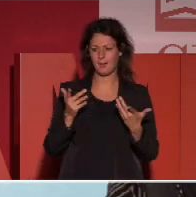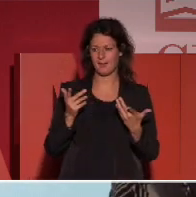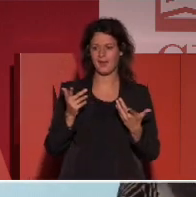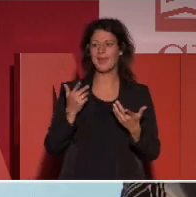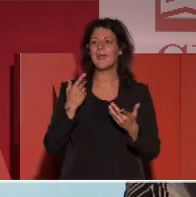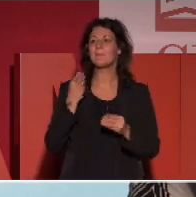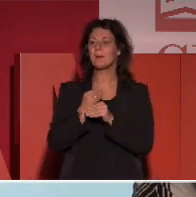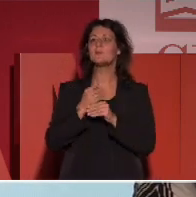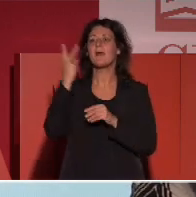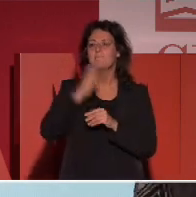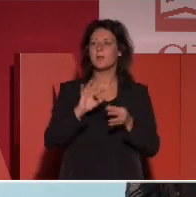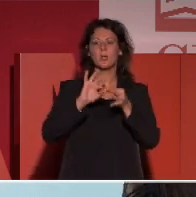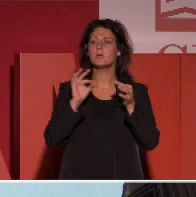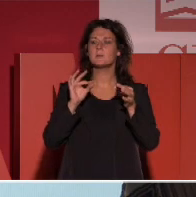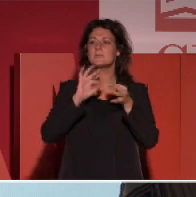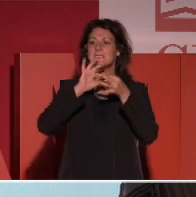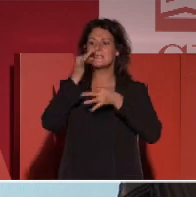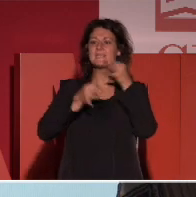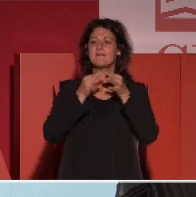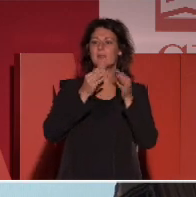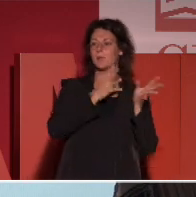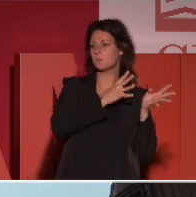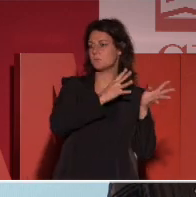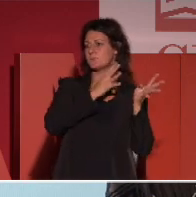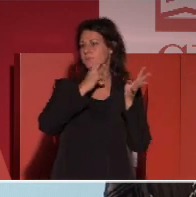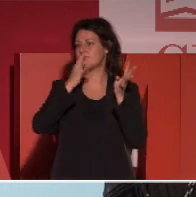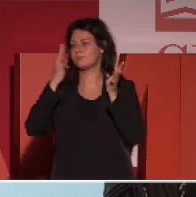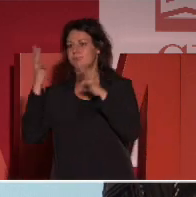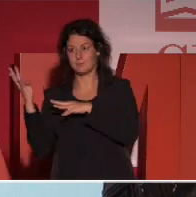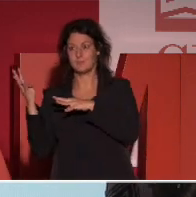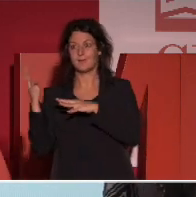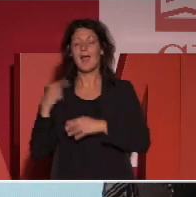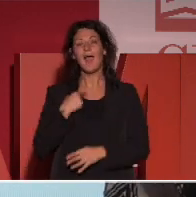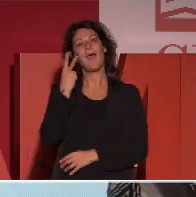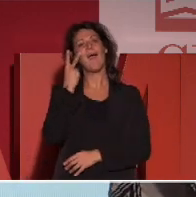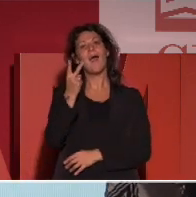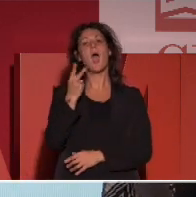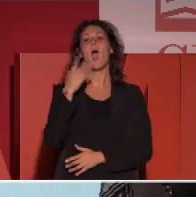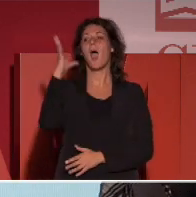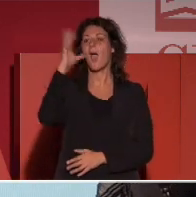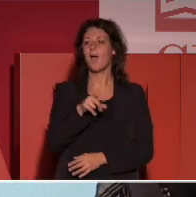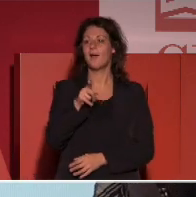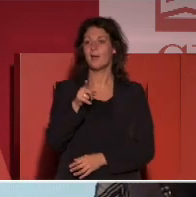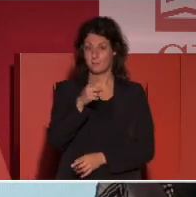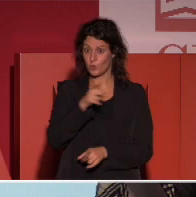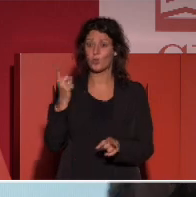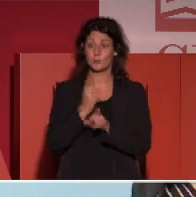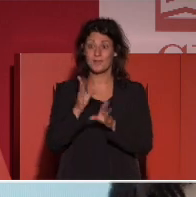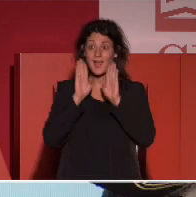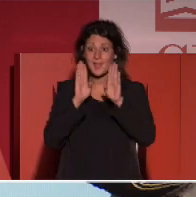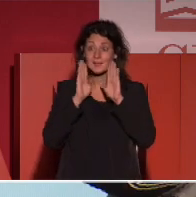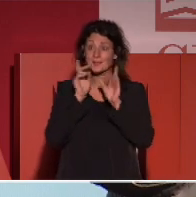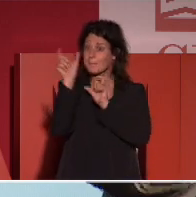un significato io sono contento di essermene accorto perché io penso che si debba sempre fare molta attenzione alle parole